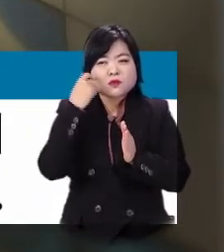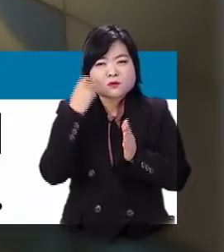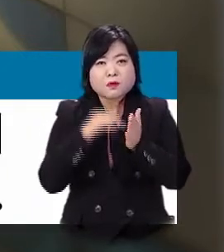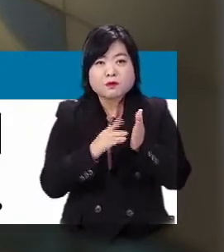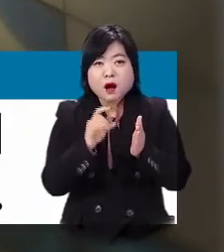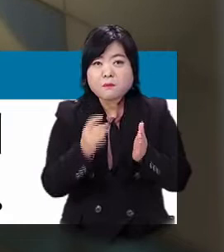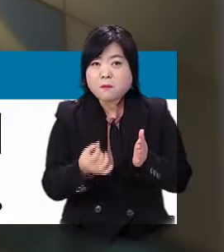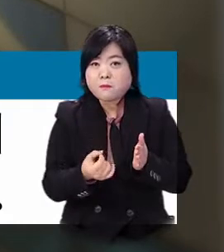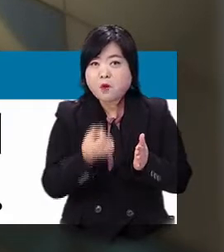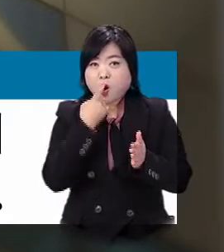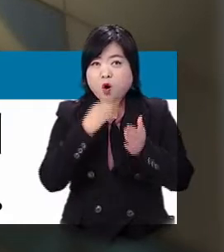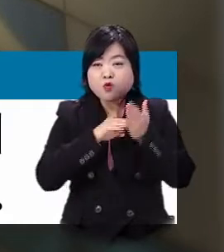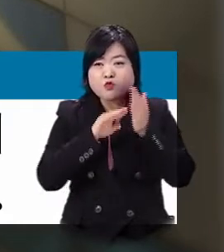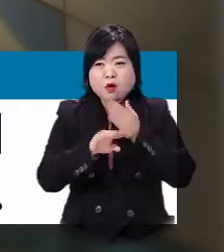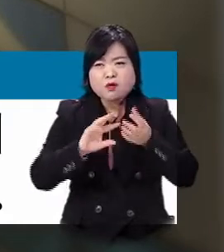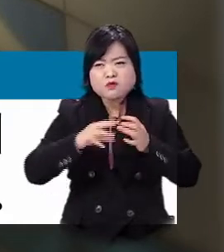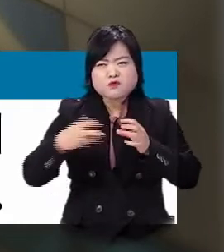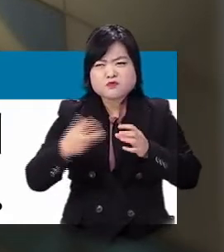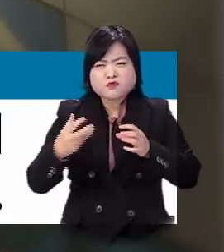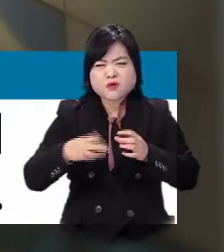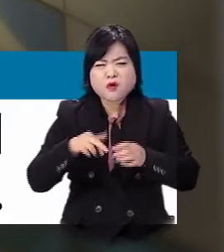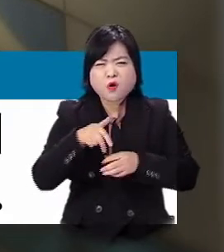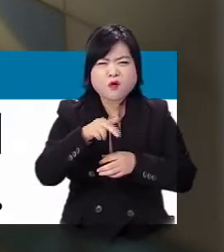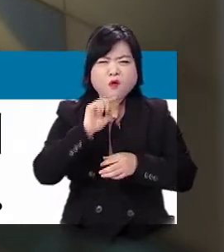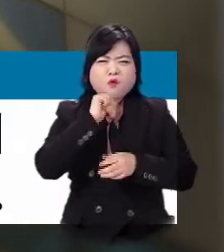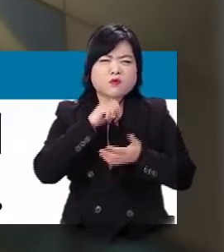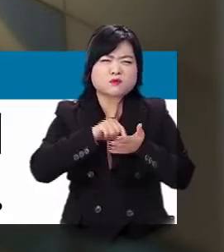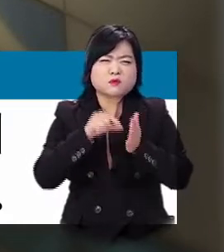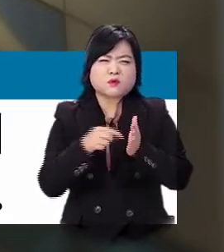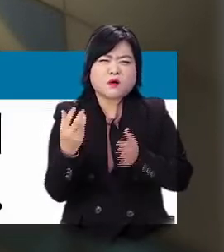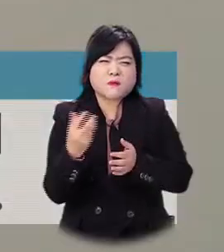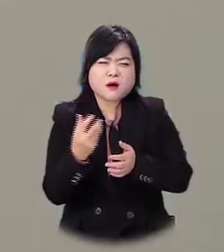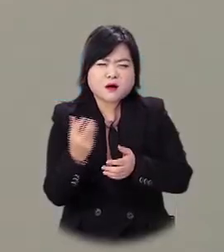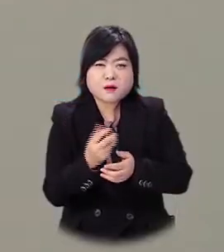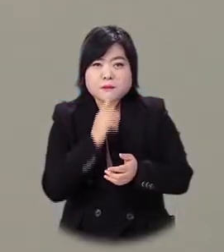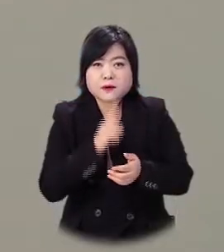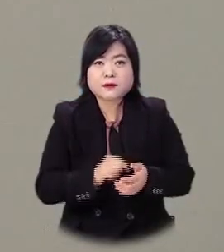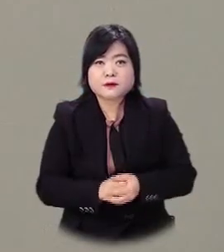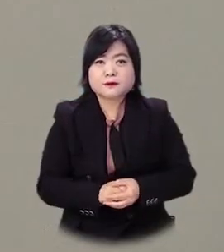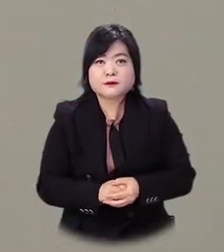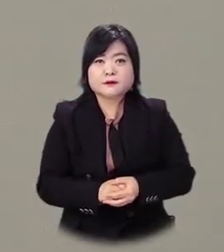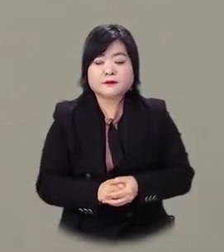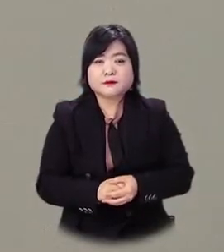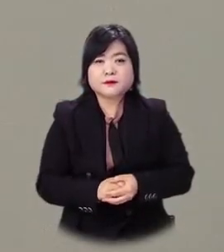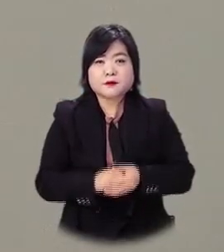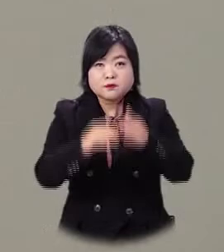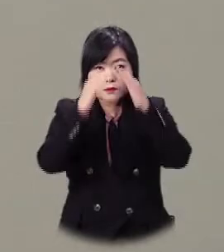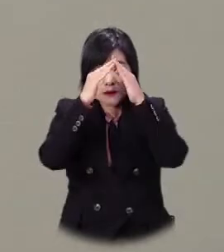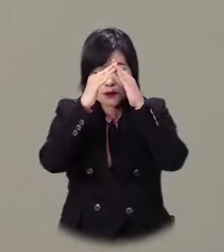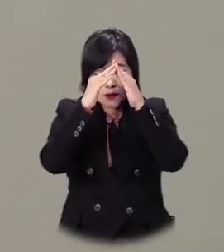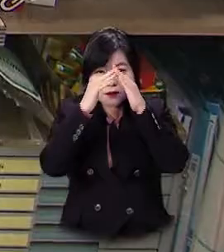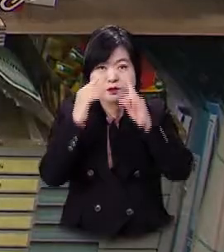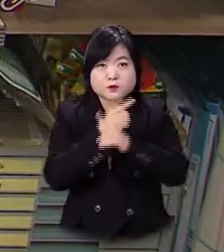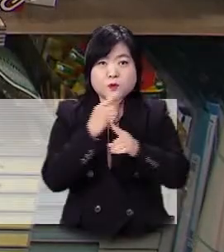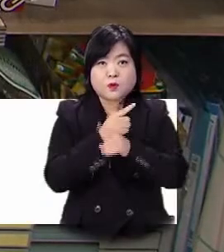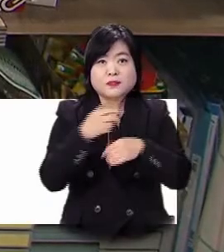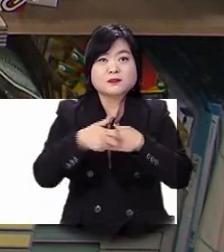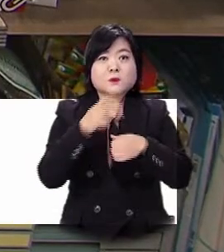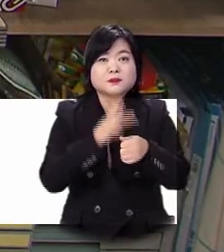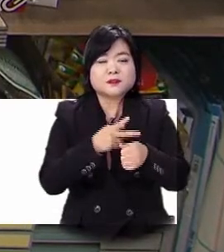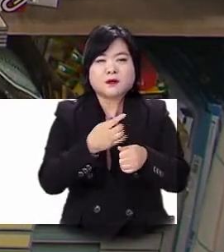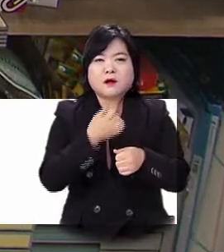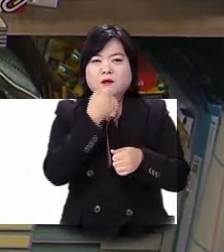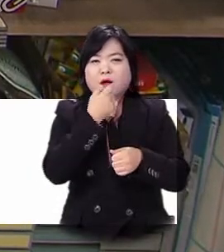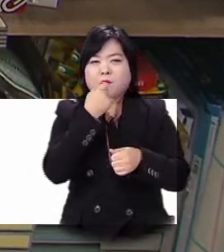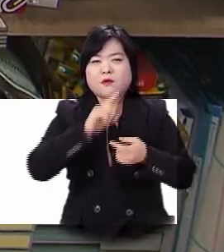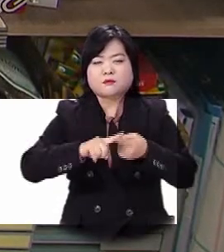한번 먹고 나니까 근육통이 걷기 힘들 정도로 더 심해졌다. 결국 재택치료관리병원 의료진이 투약 중단을